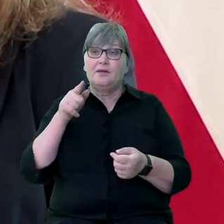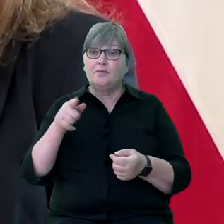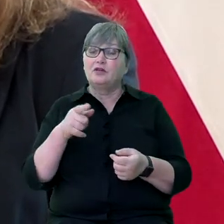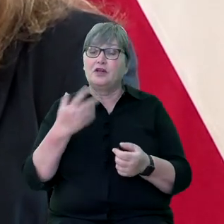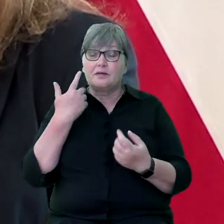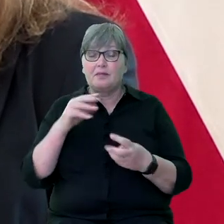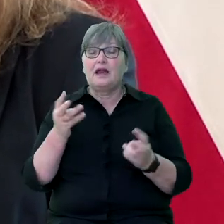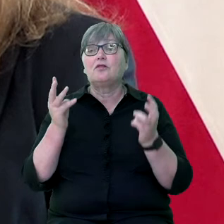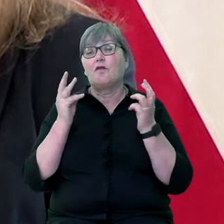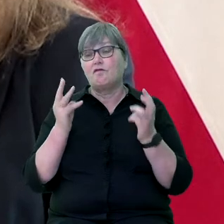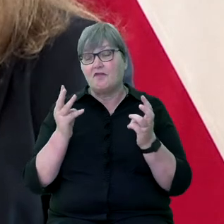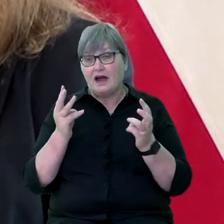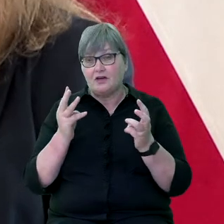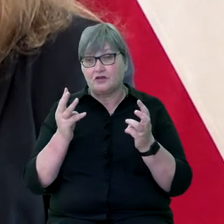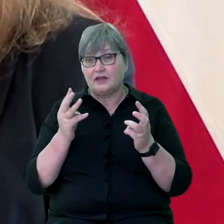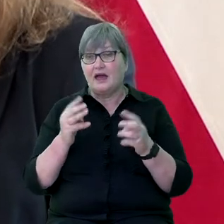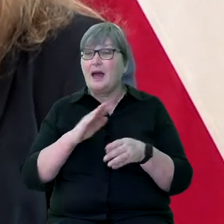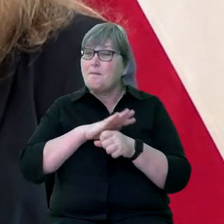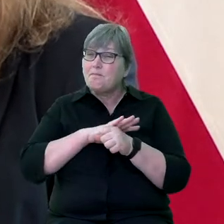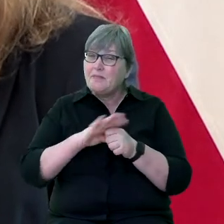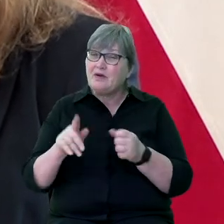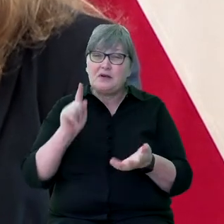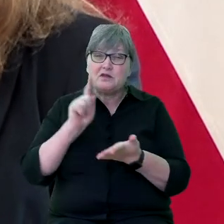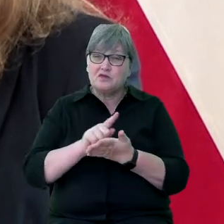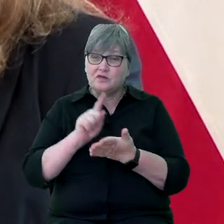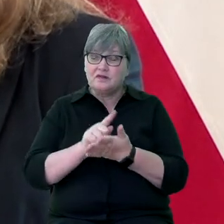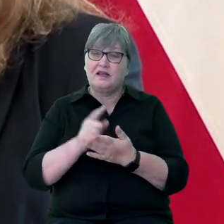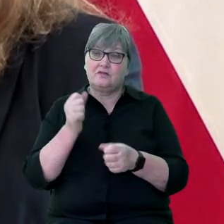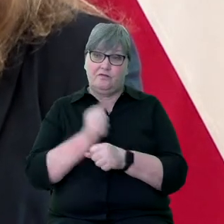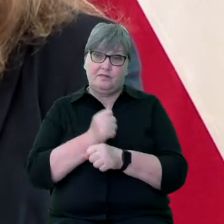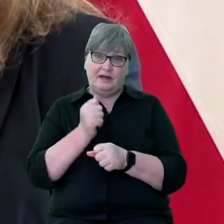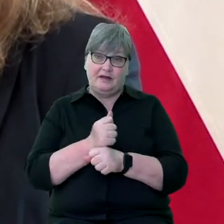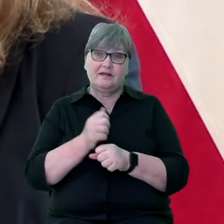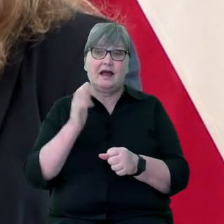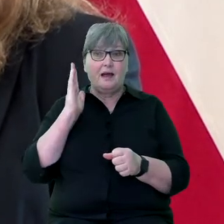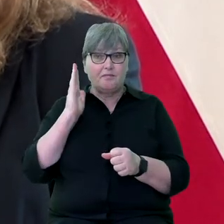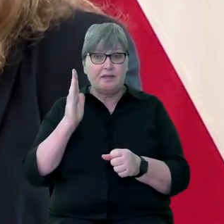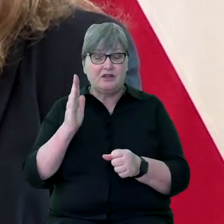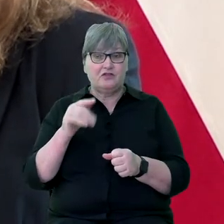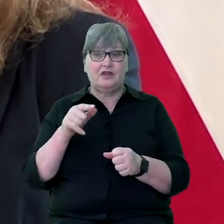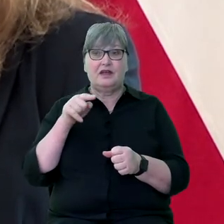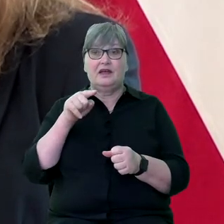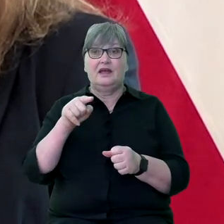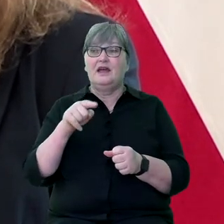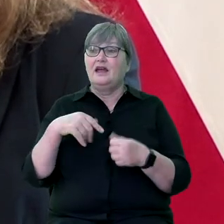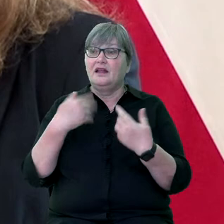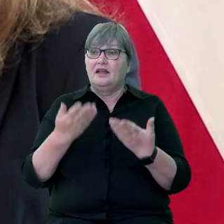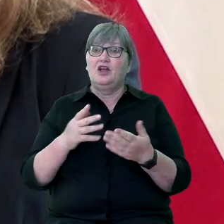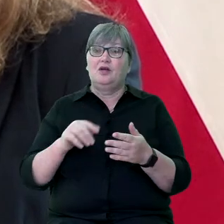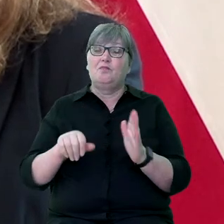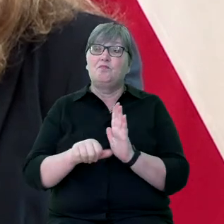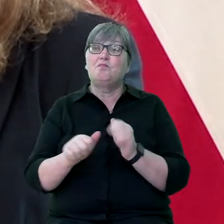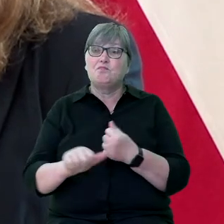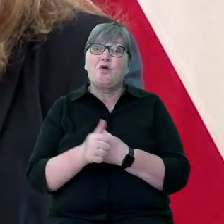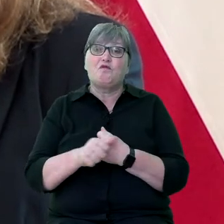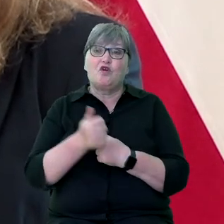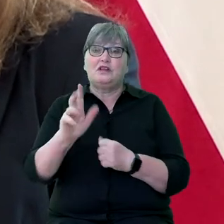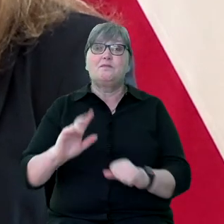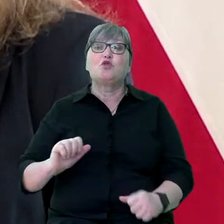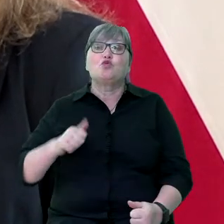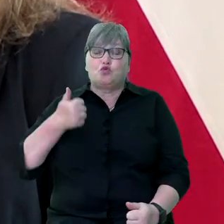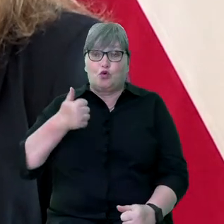ważna i pełna sukcesów praca będzie dla Pani i Panów źródłem satysfakcji, a dobro Rzeczypospolitej pierwszą